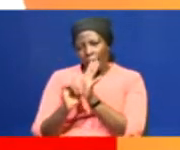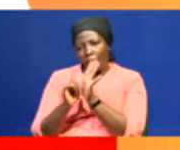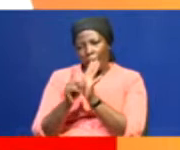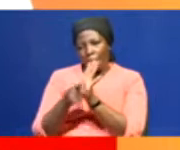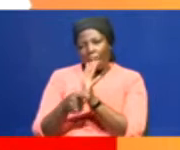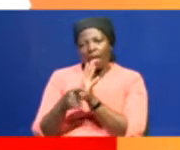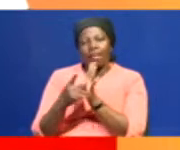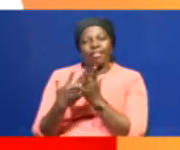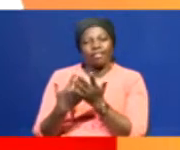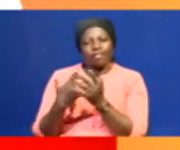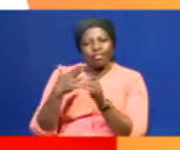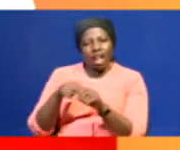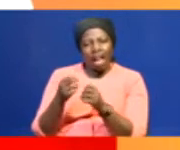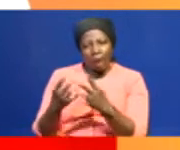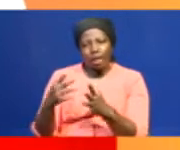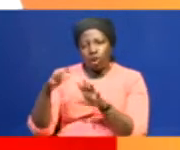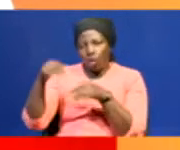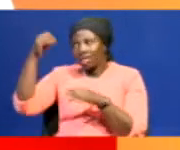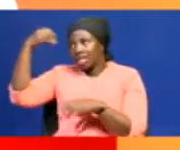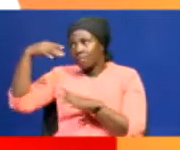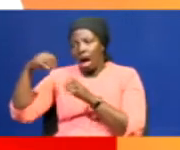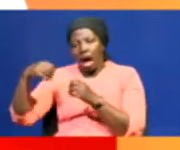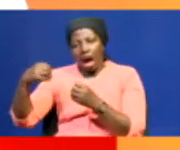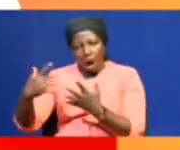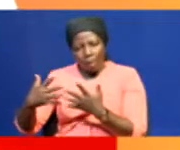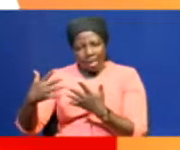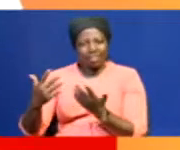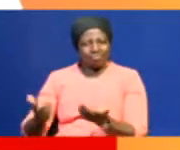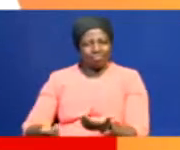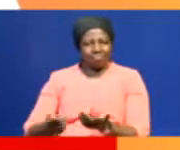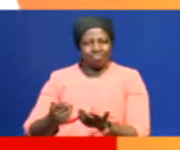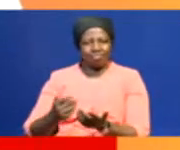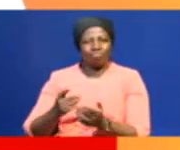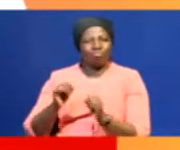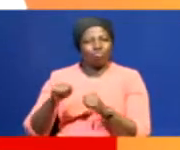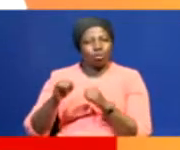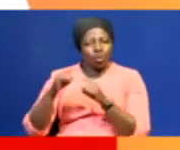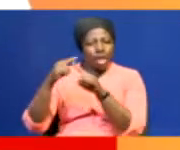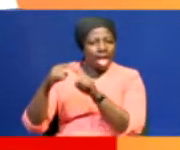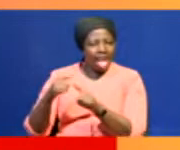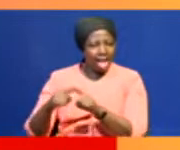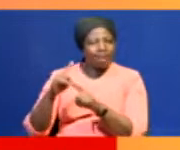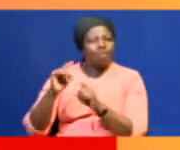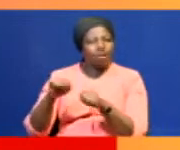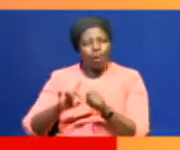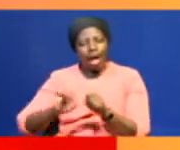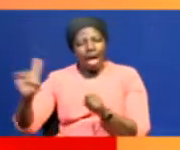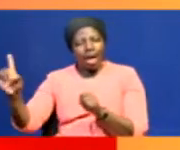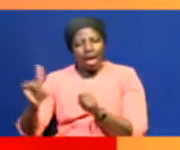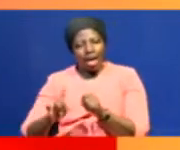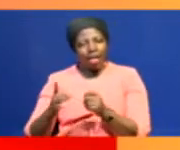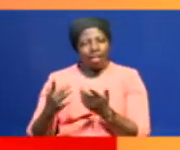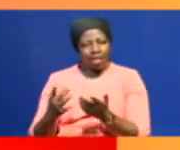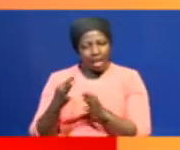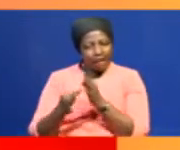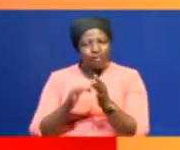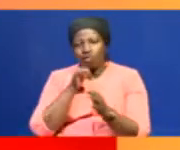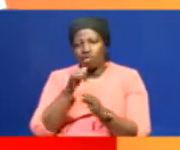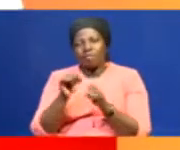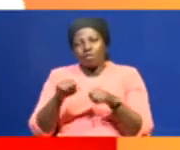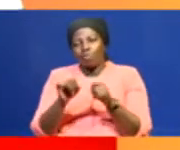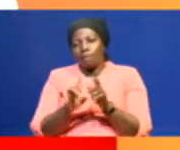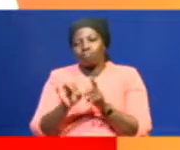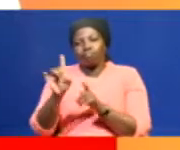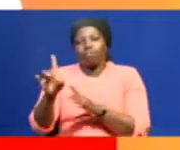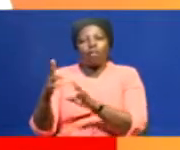Sasa wewe mwenyewe nikupige hesabu naenda wapi? Mahali penye naenda naweza enda na nirudi. Kama uweze enda ukarudi si huko unapitia petrol station naongeza mafuta. Sasa vile